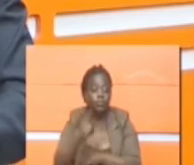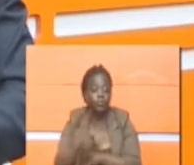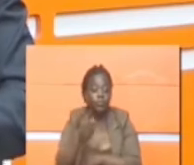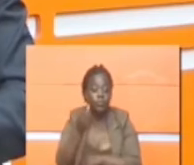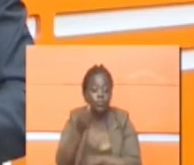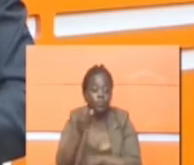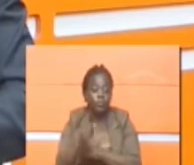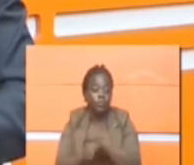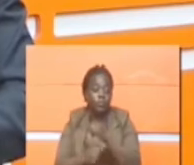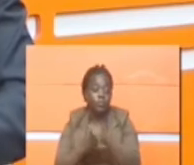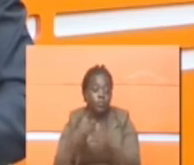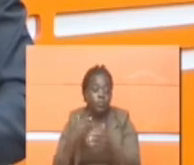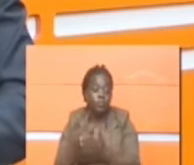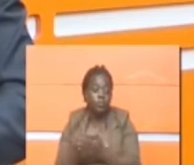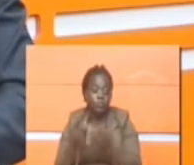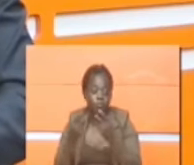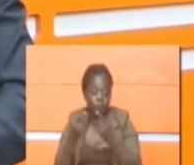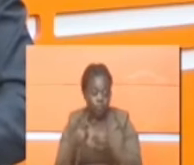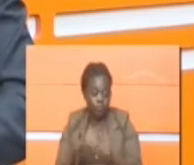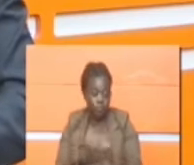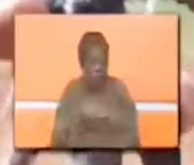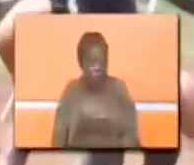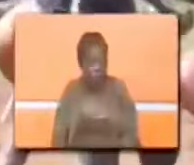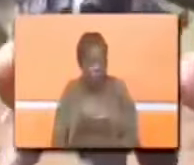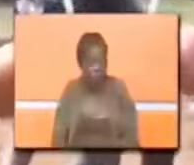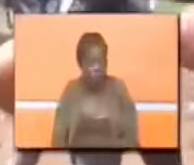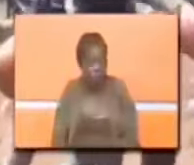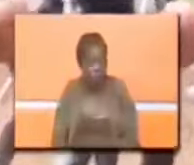6 bukyanga litandikibwawo.